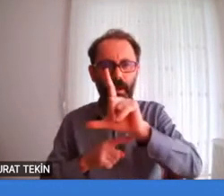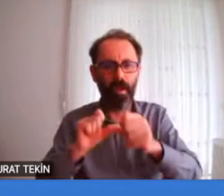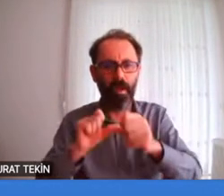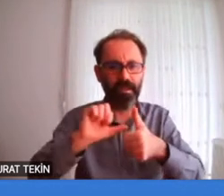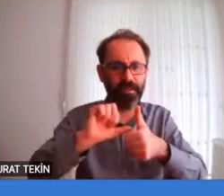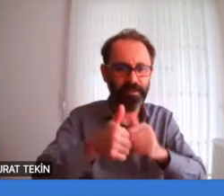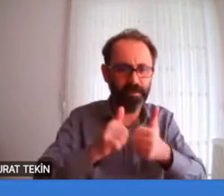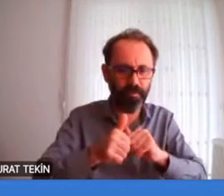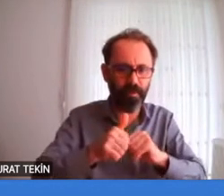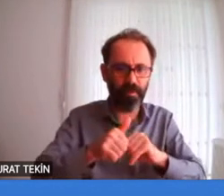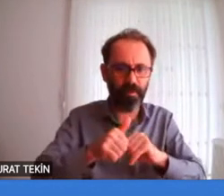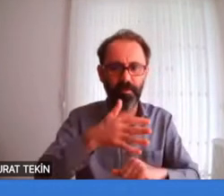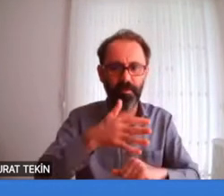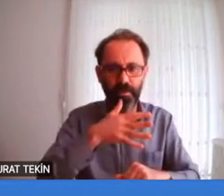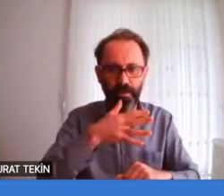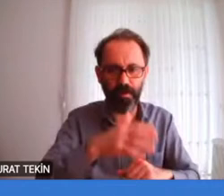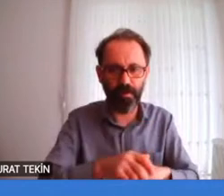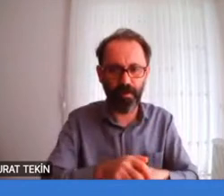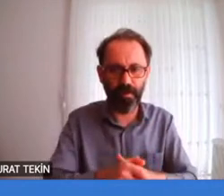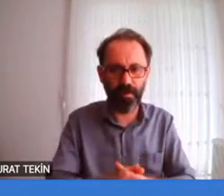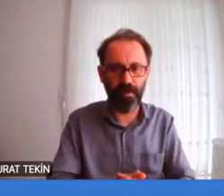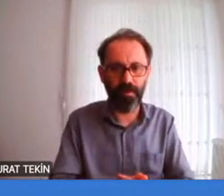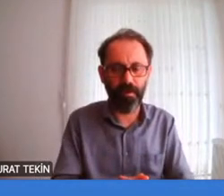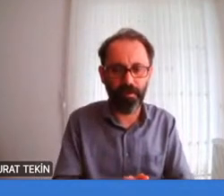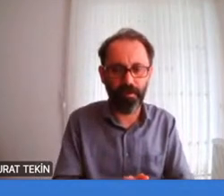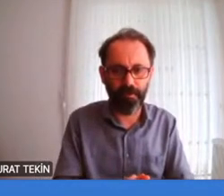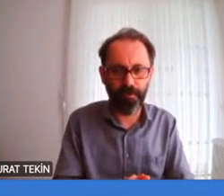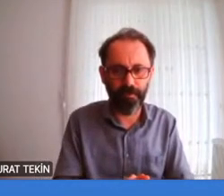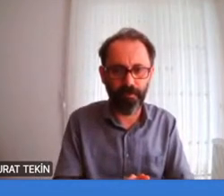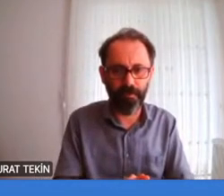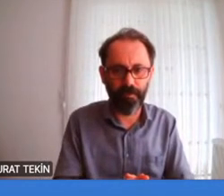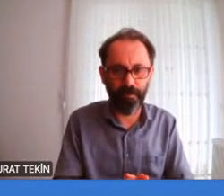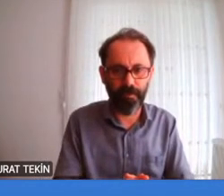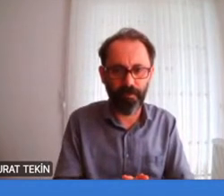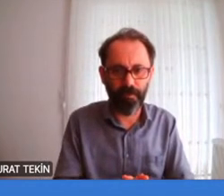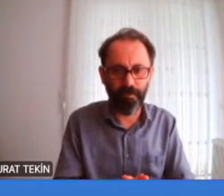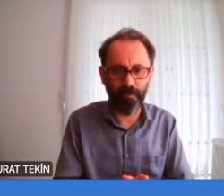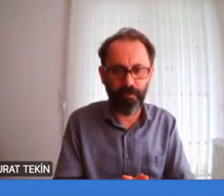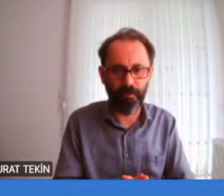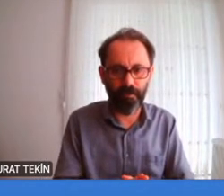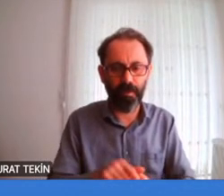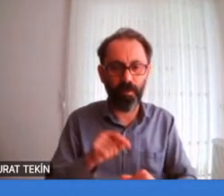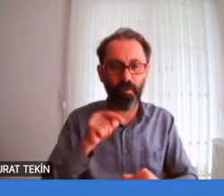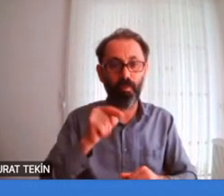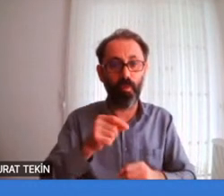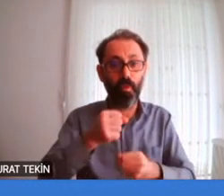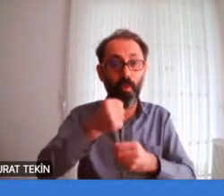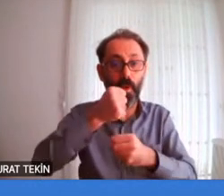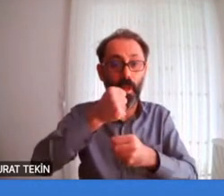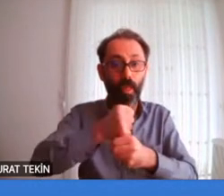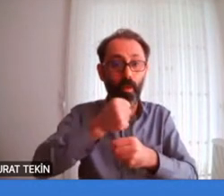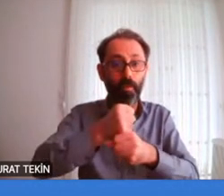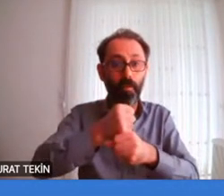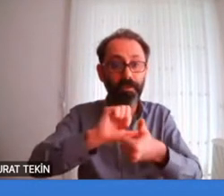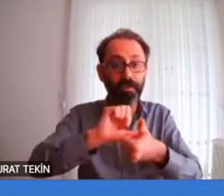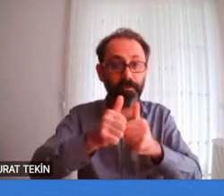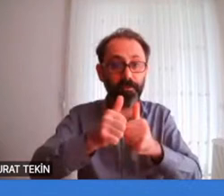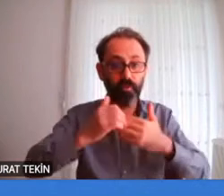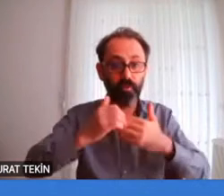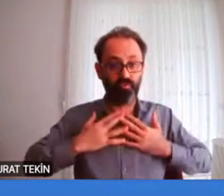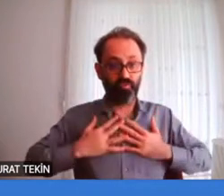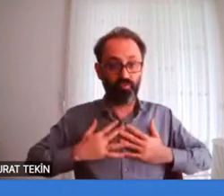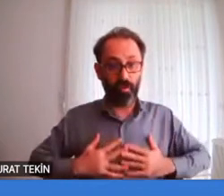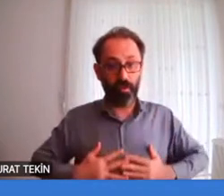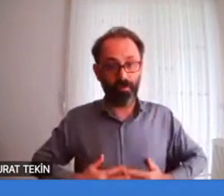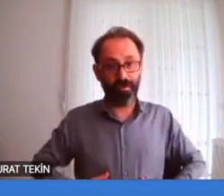gelmiş geçmiş en önemli sporcusu Türkiye Cumhuriyeti'nin formasını giyen sporcular.